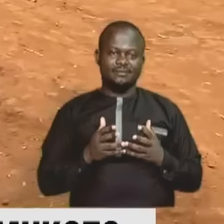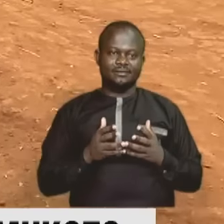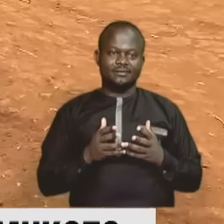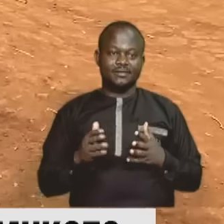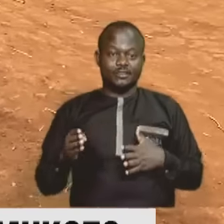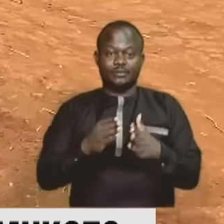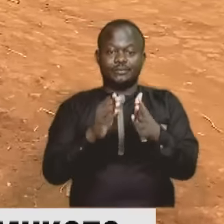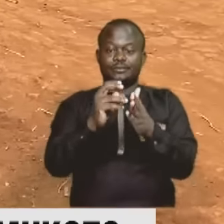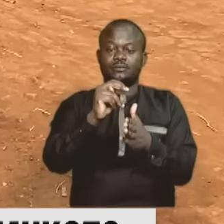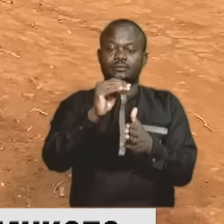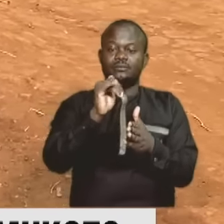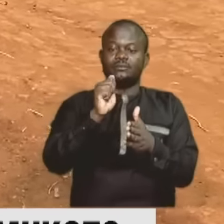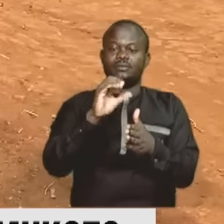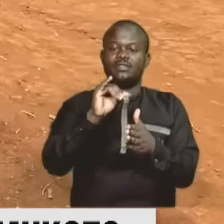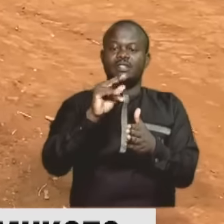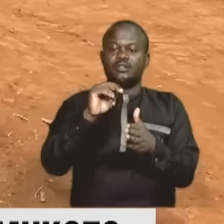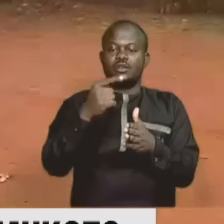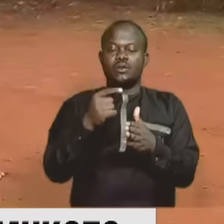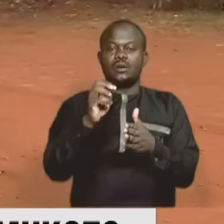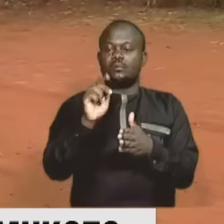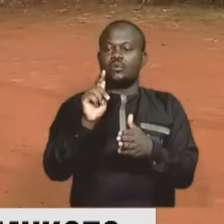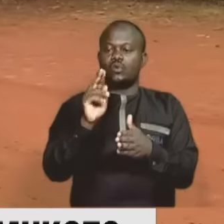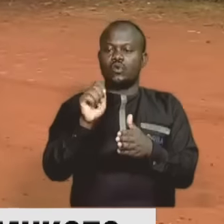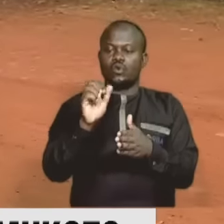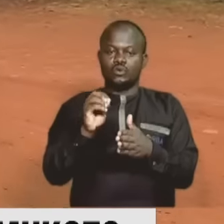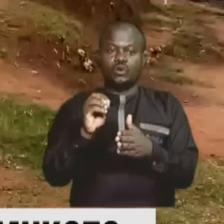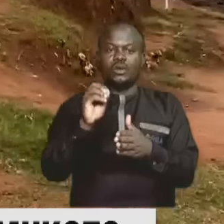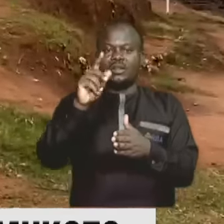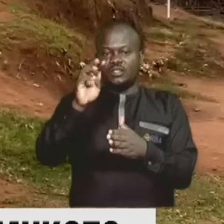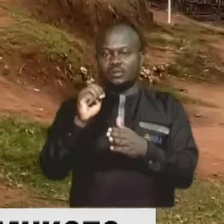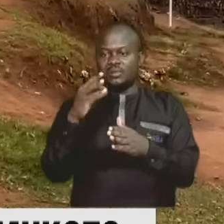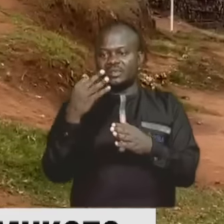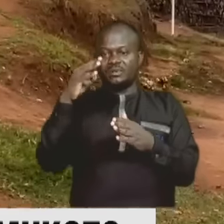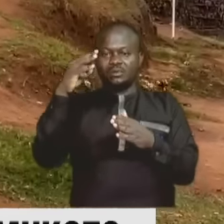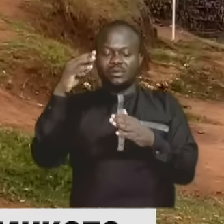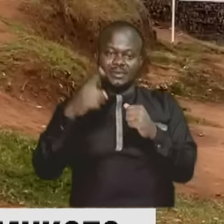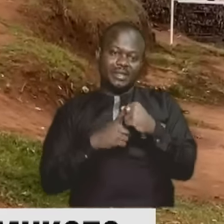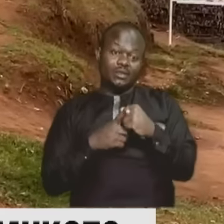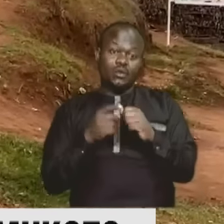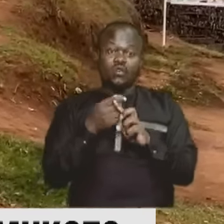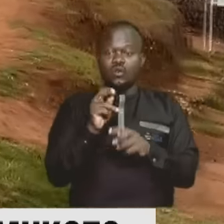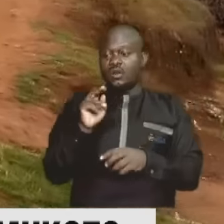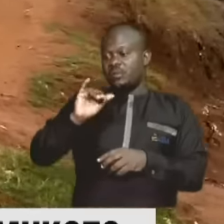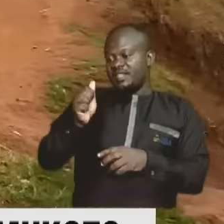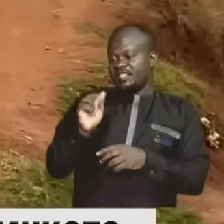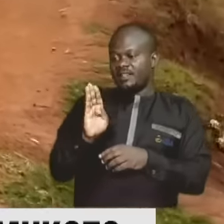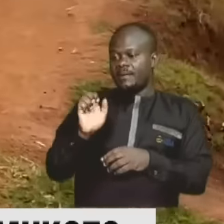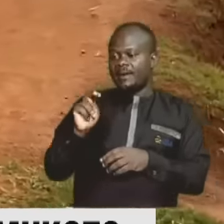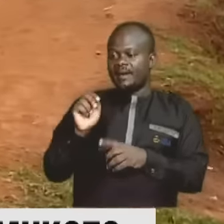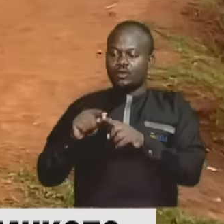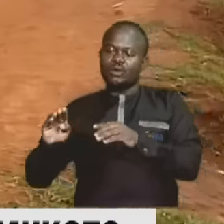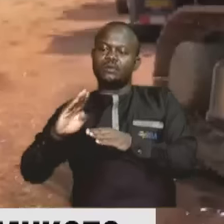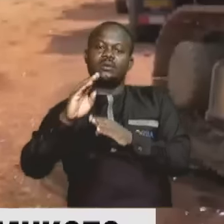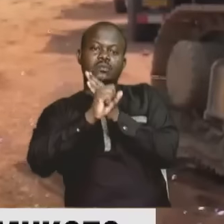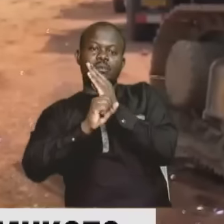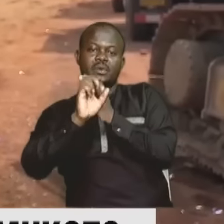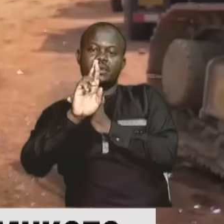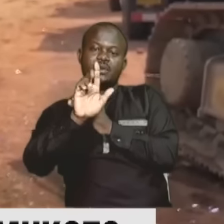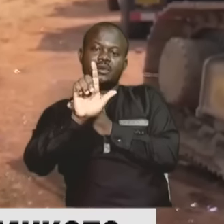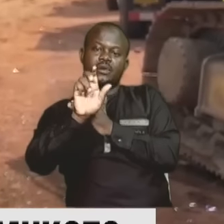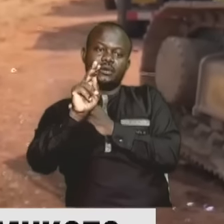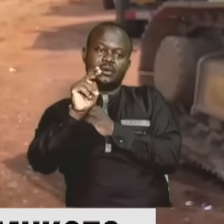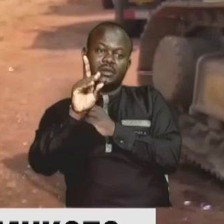umuhanda nyacyonga mukoto ni birometero 36 uvuye ahitwa nyacyonga mu murenge wa Jabana wa karere ka Gasabo ugakomeza mu mirenge ya Rurindo kaba